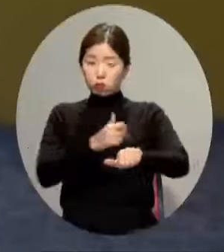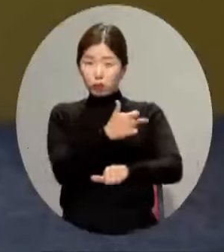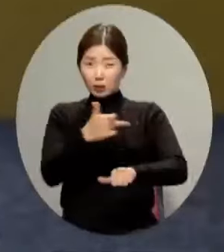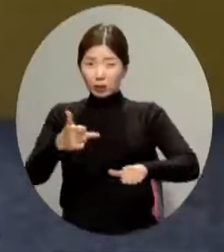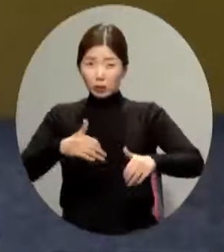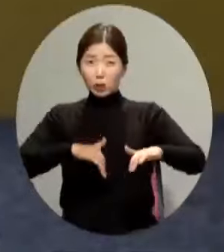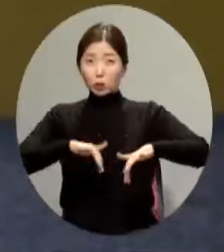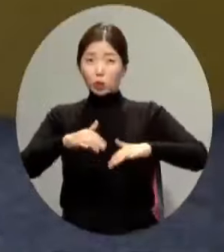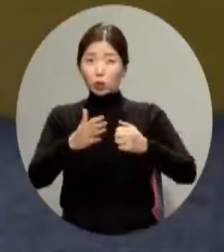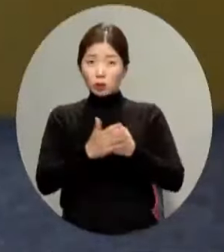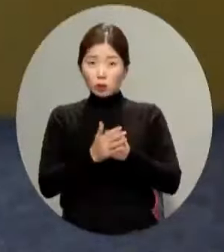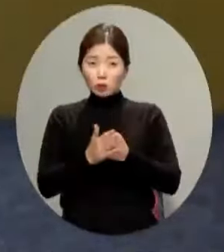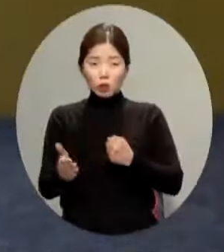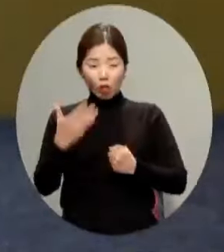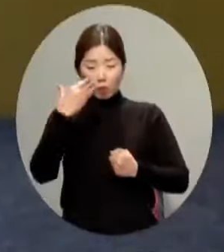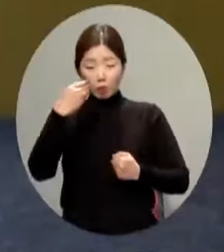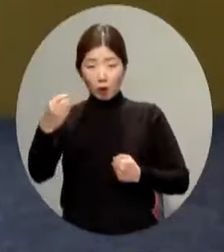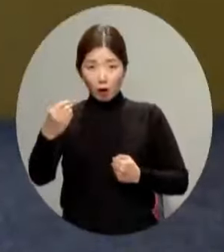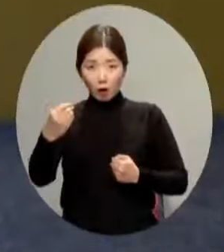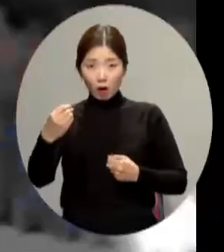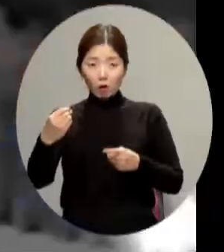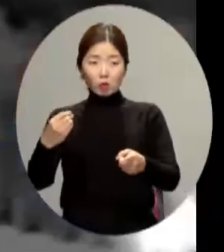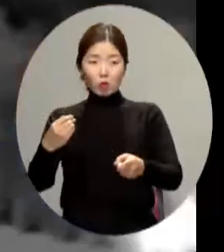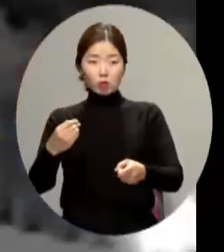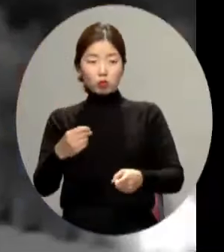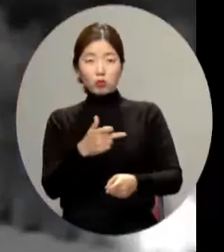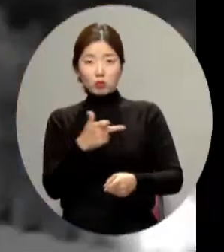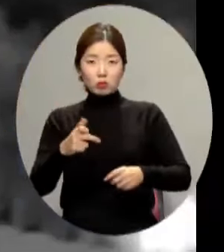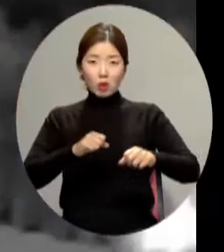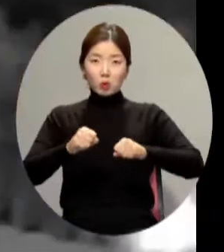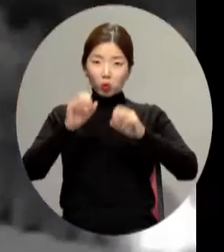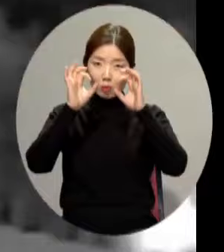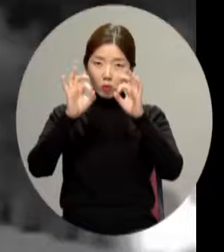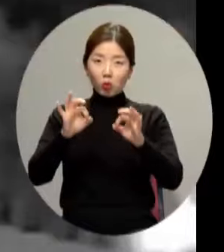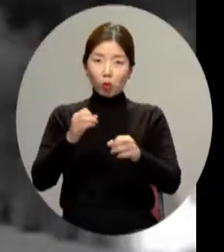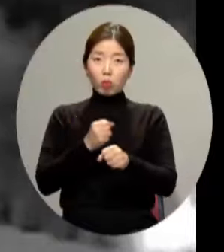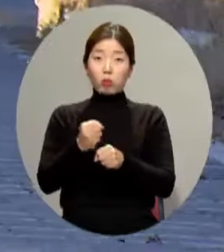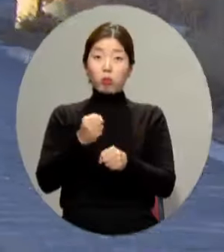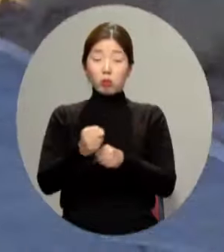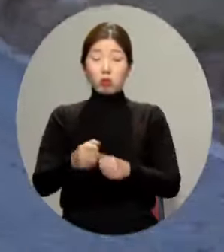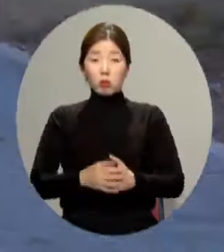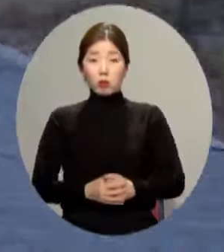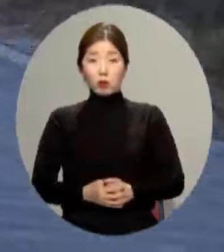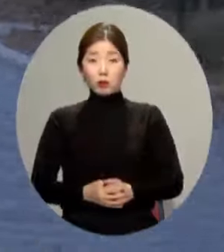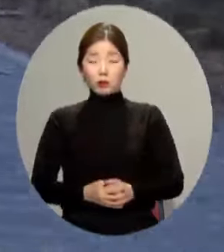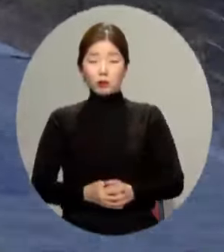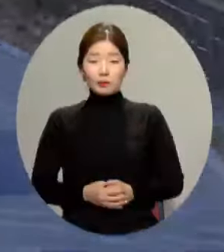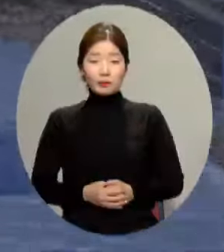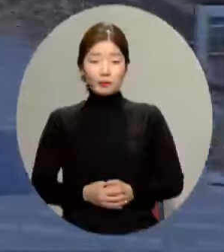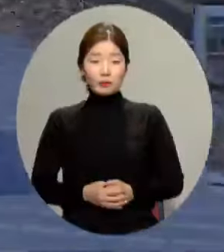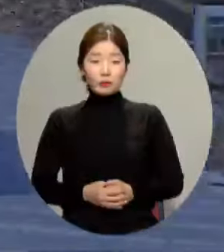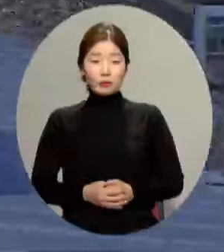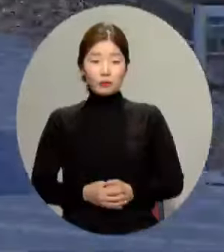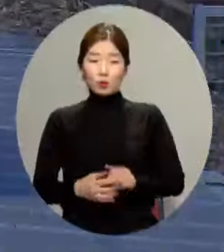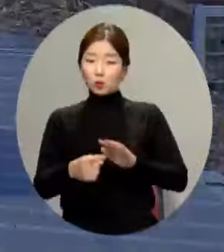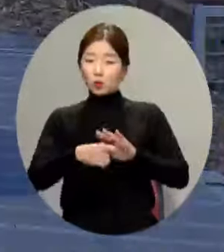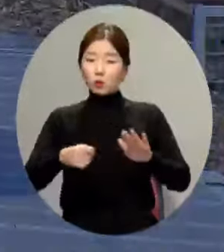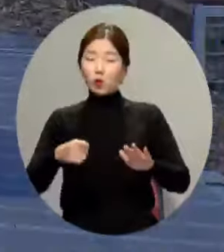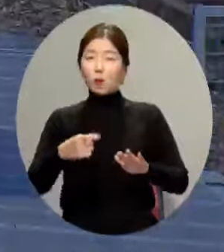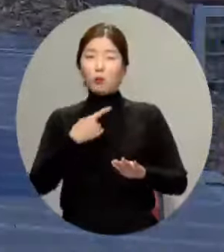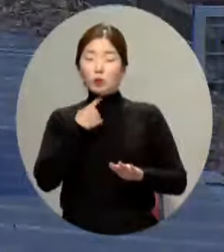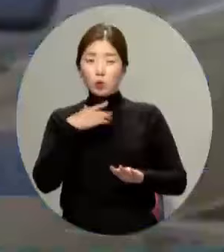위치해 쉽사리 눈에 띄는 곳이어서 범인의 대담함에 주변 상인들은 혀를 찹니다. 별도